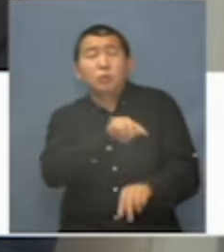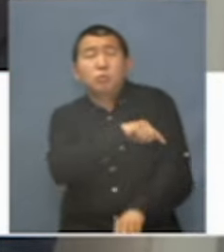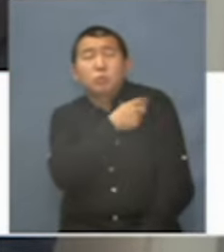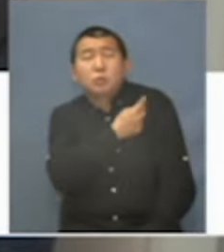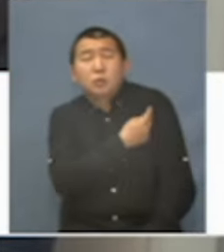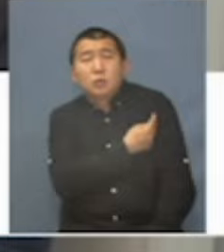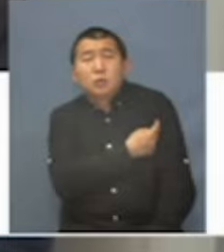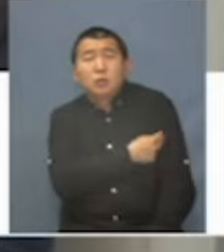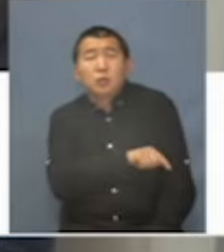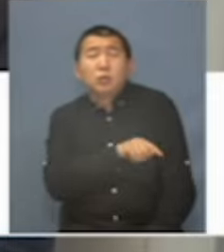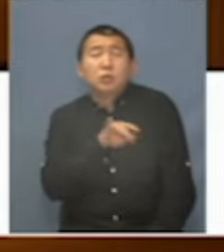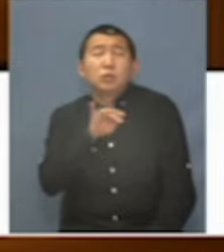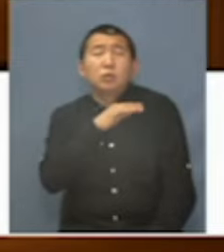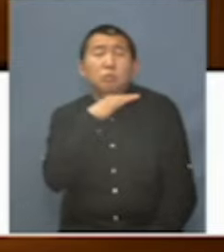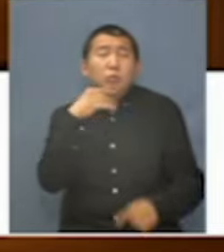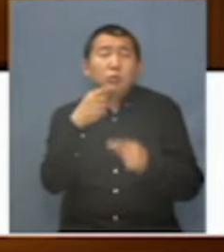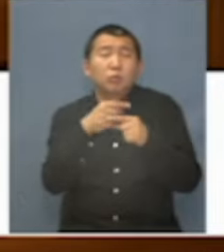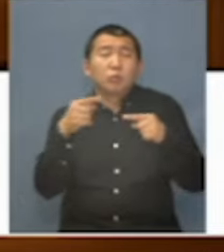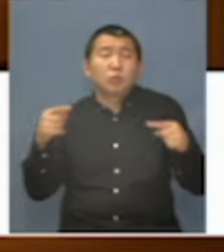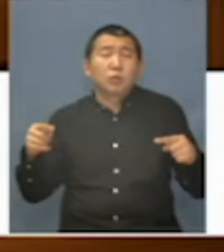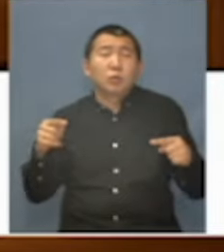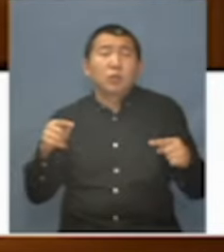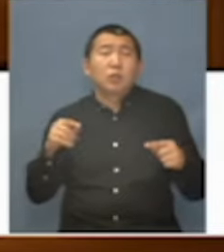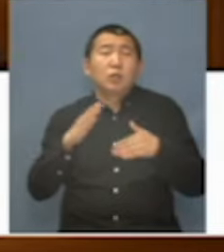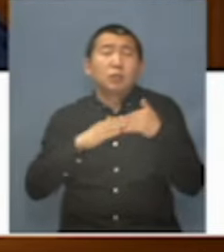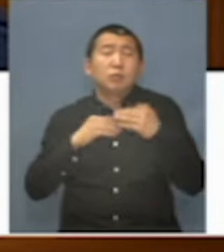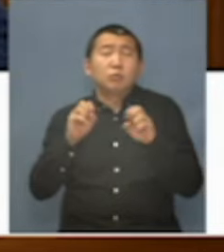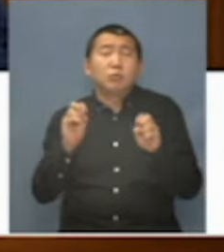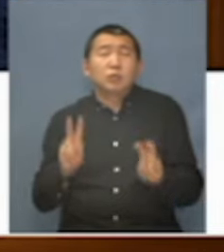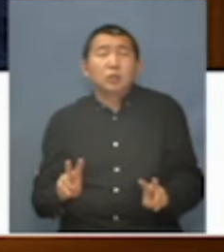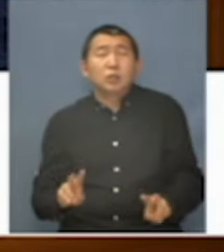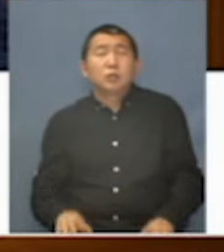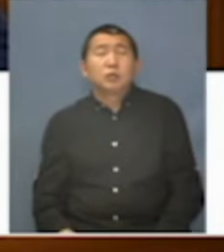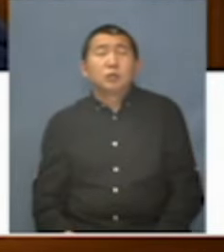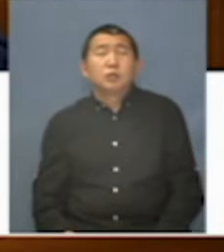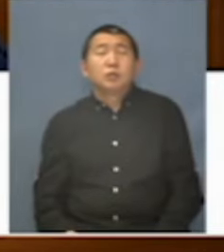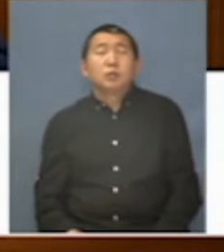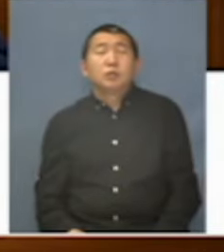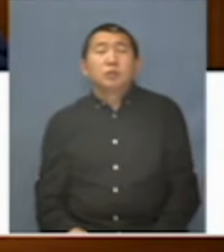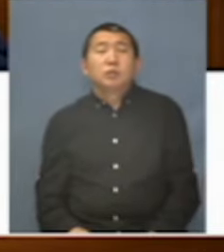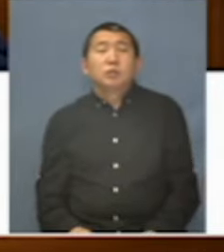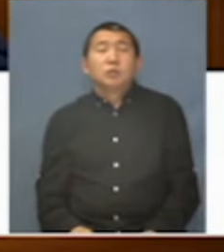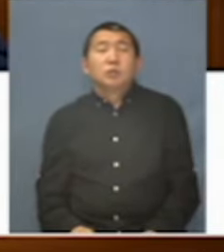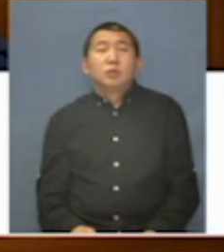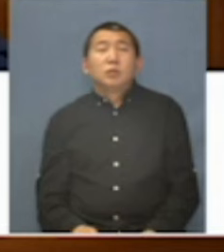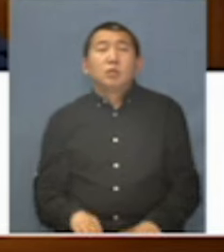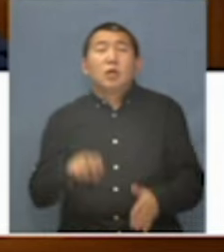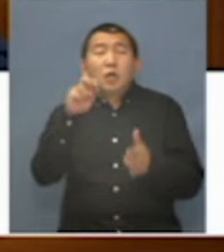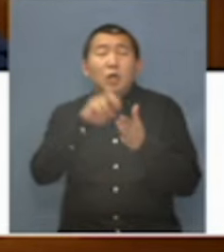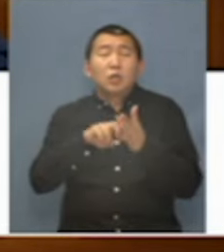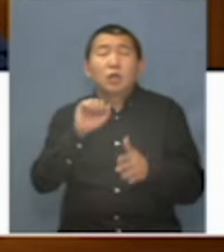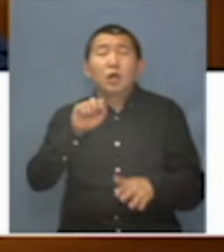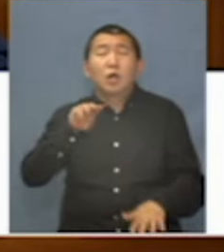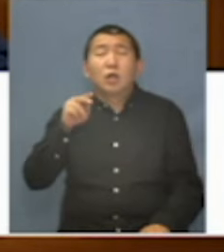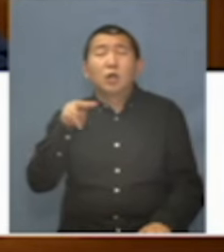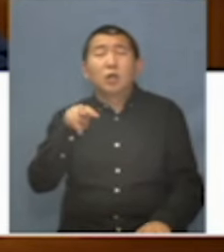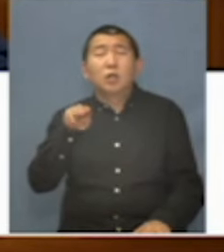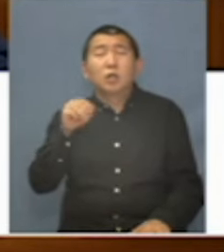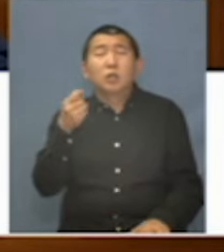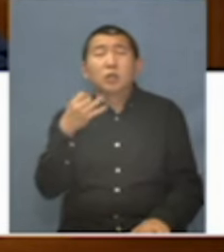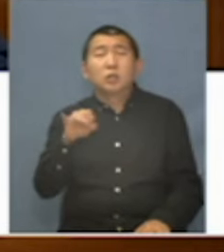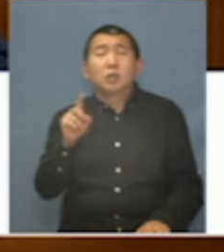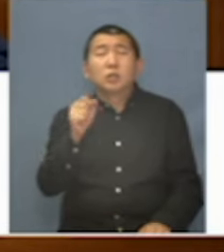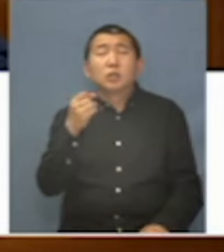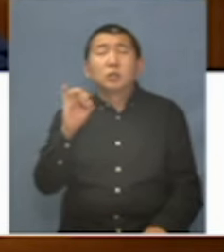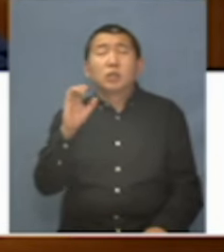занятости социальных программ. Общее количество нуждающихся в жилье, проживающих в моногородах Риддер, Алтай, Серебрянск, также